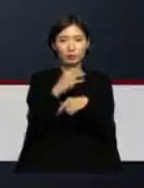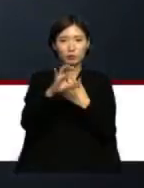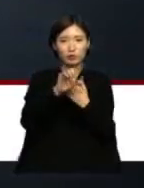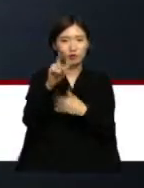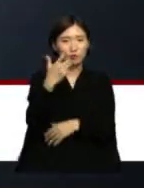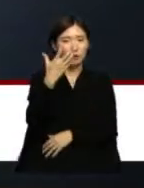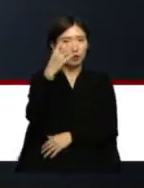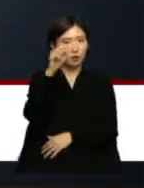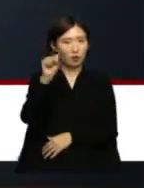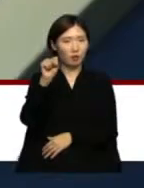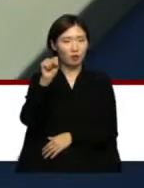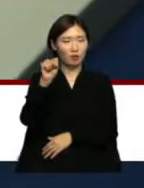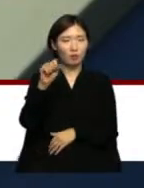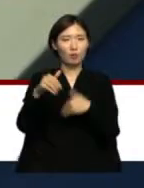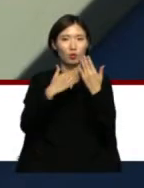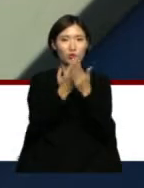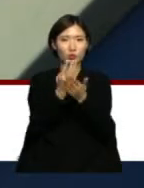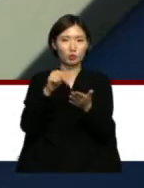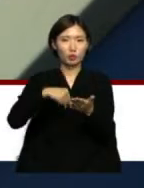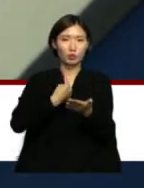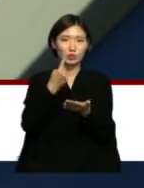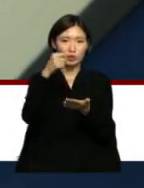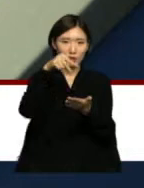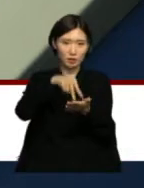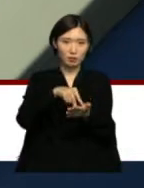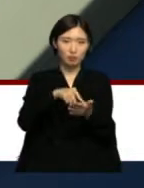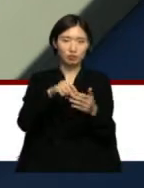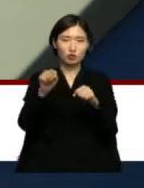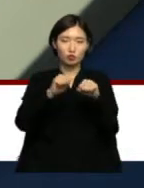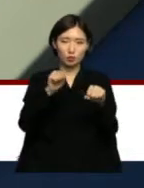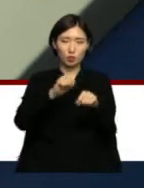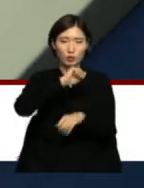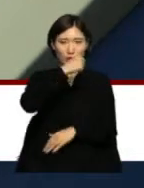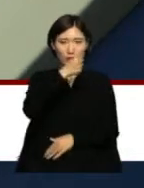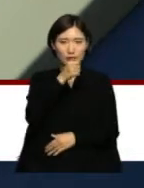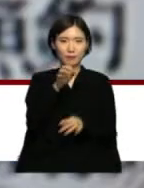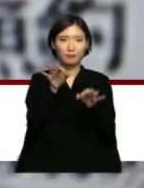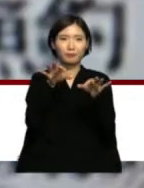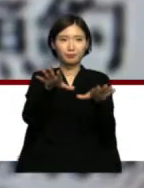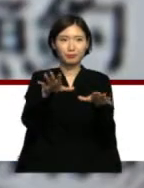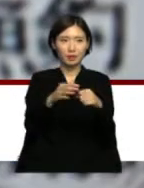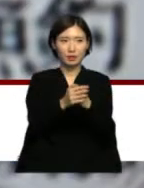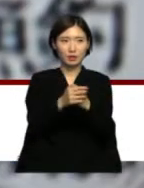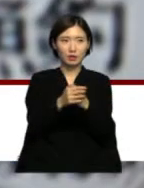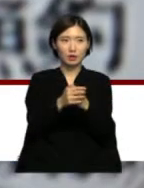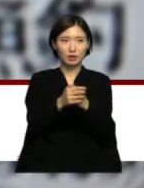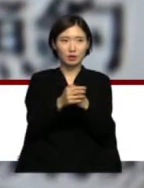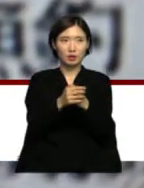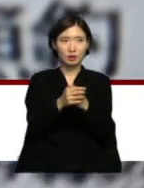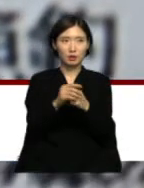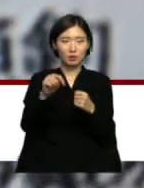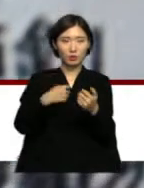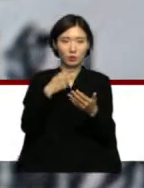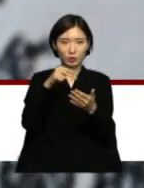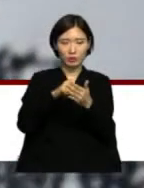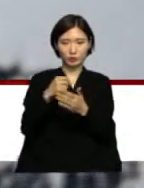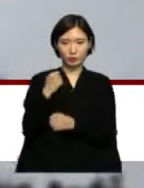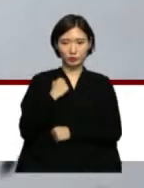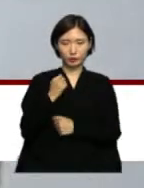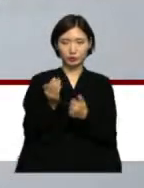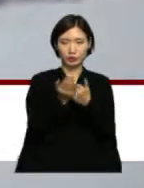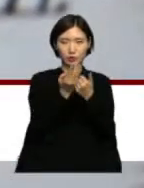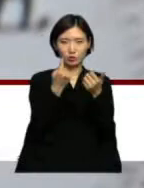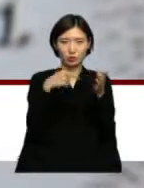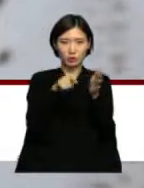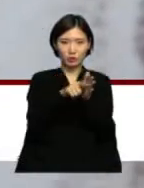600억 원에 달하는 돈은 모두 독립운동 자금으로 내놨습니다. 서간도에 도착한 6형제는 독립군 양성을 위해